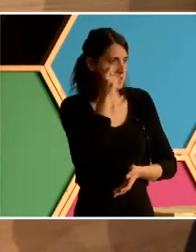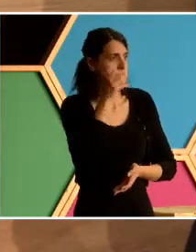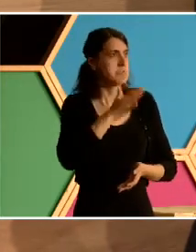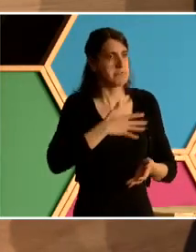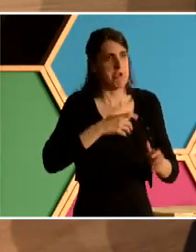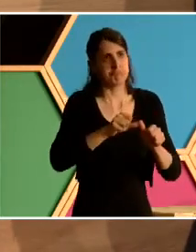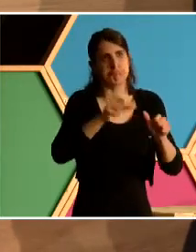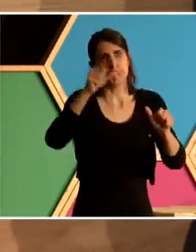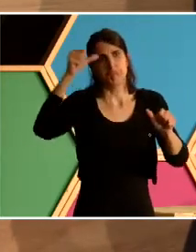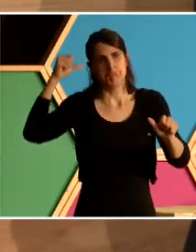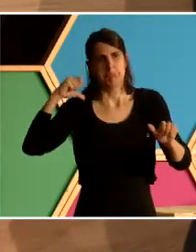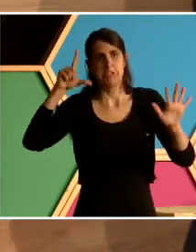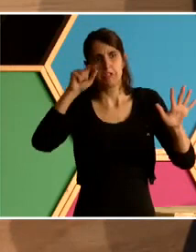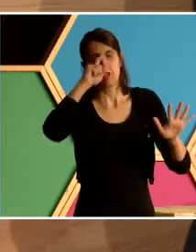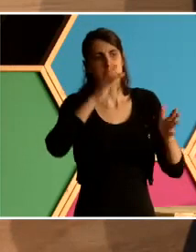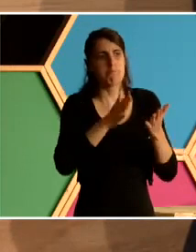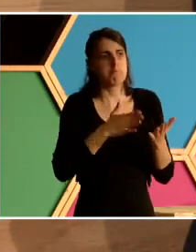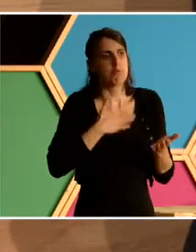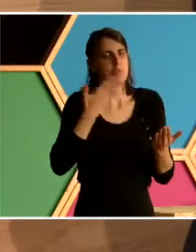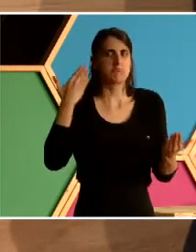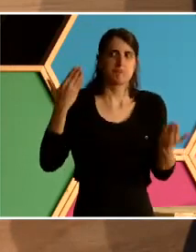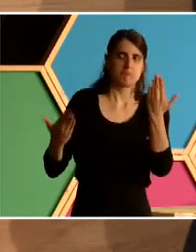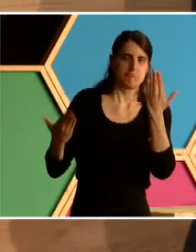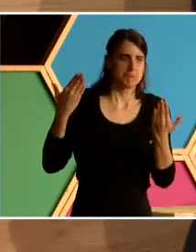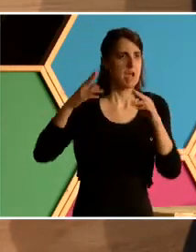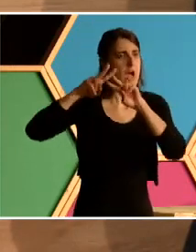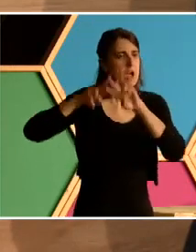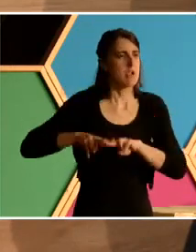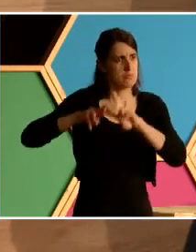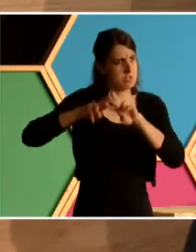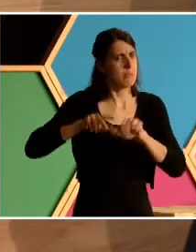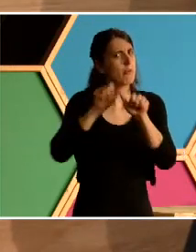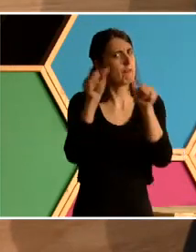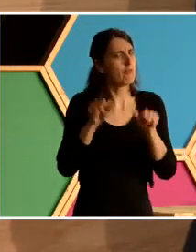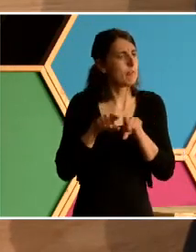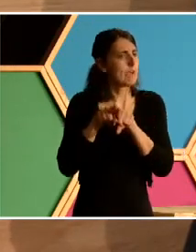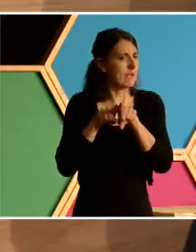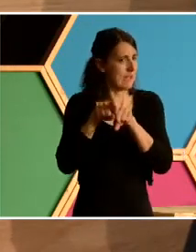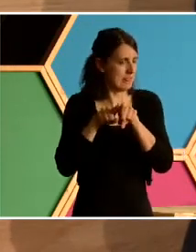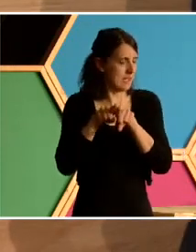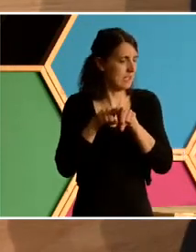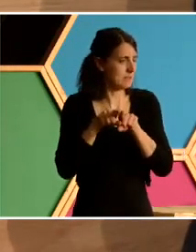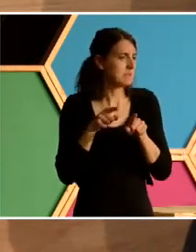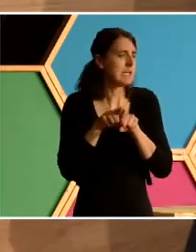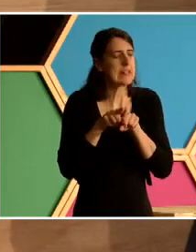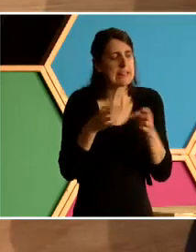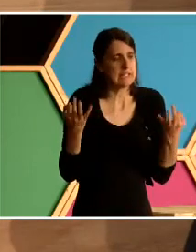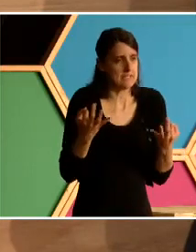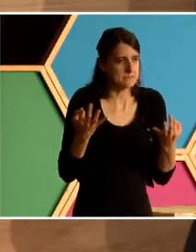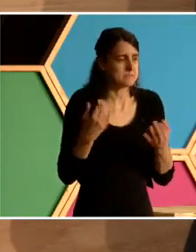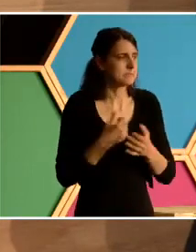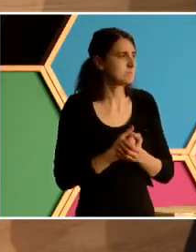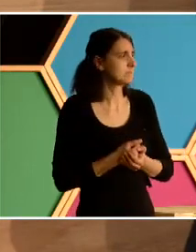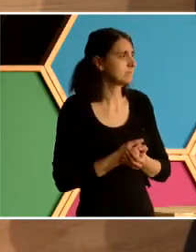llarg, penso que la podem analitzar fins i tot críticament. Quina crítica hi faria jo? En primer